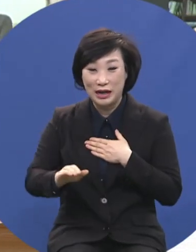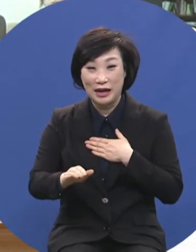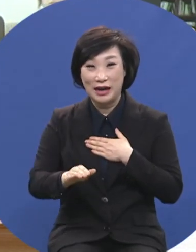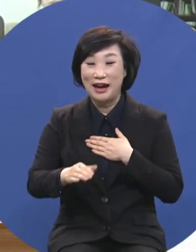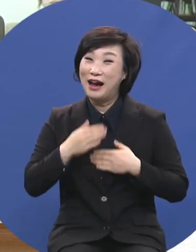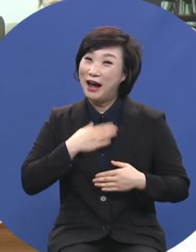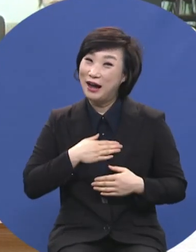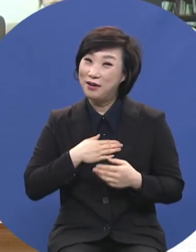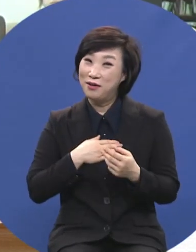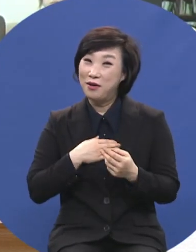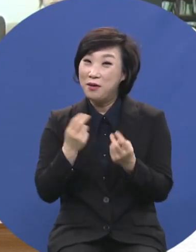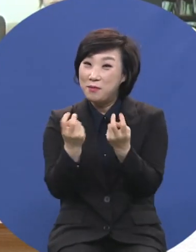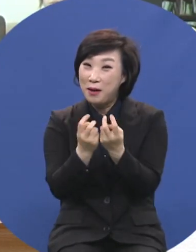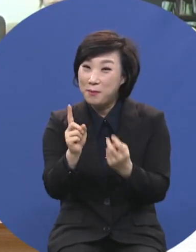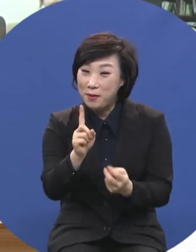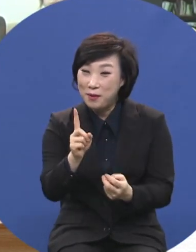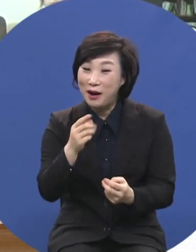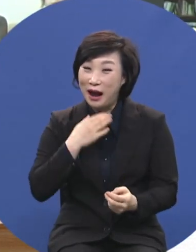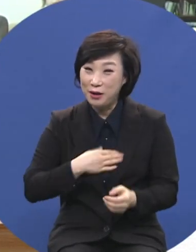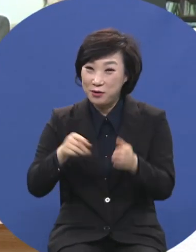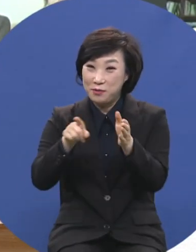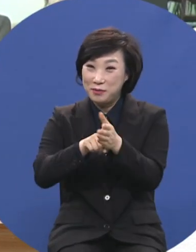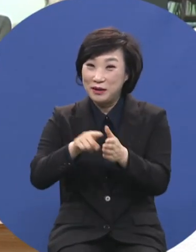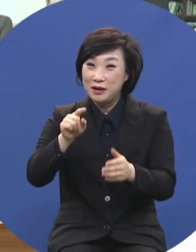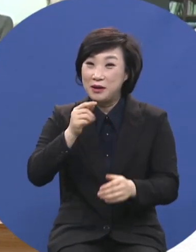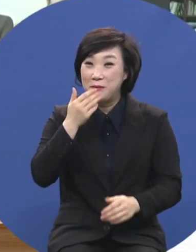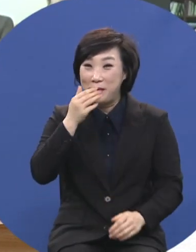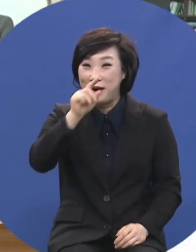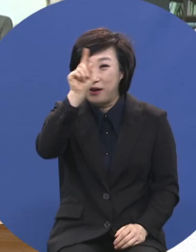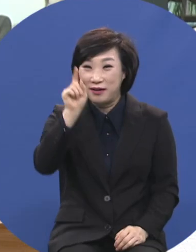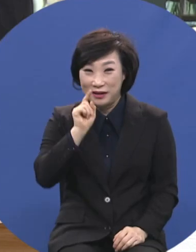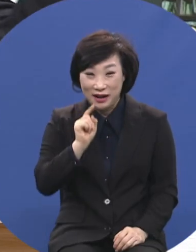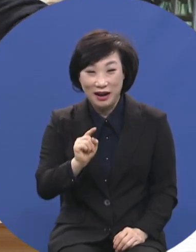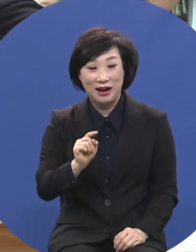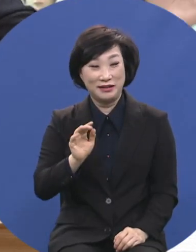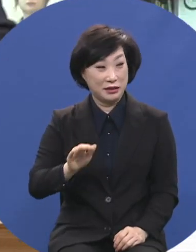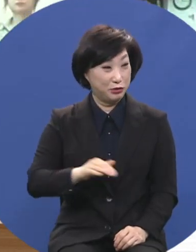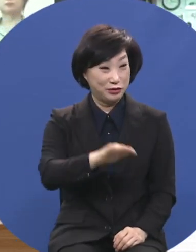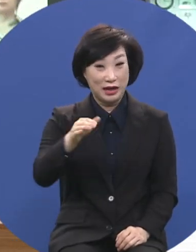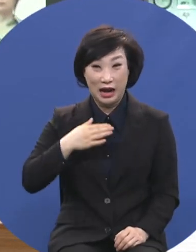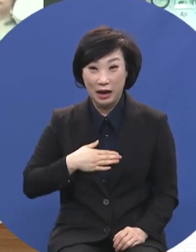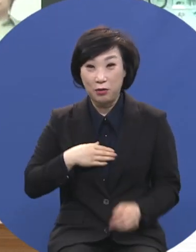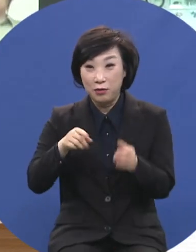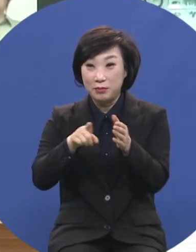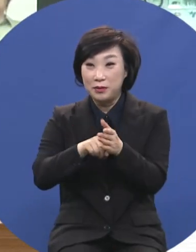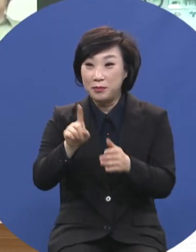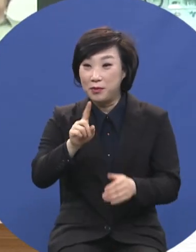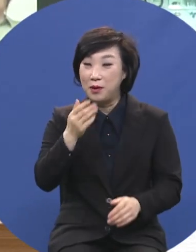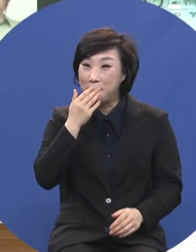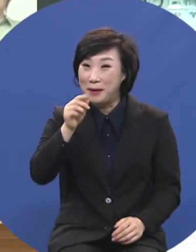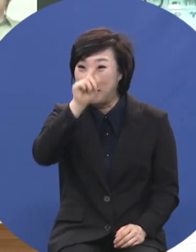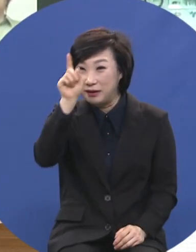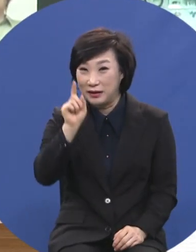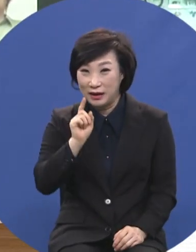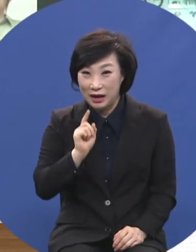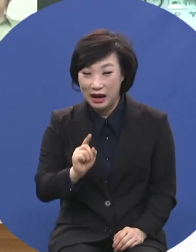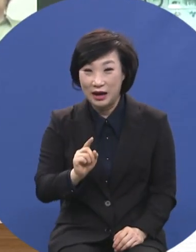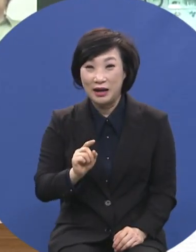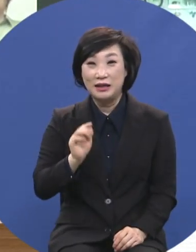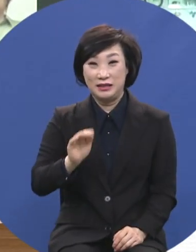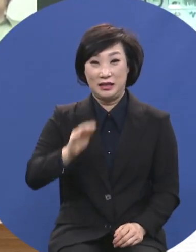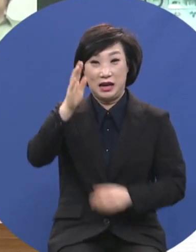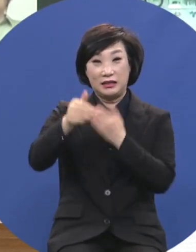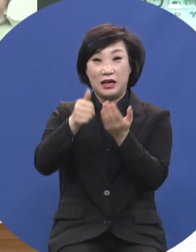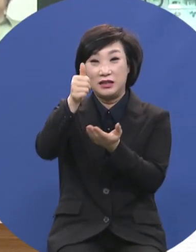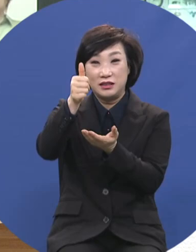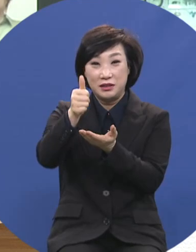어떻게 알고 믿느냐? 이런 하나님을 어떻게 알고 믿느냐? 응? 이